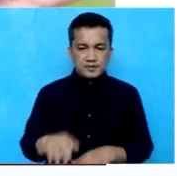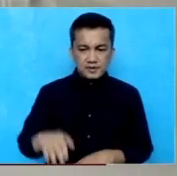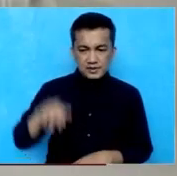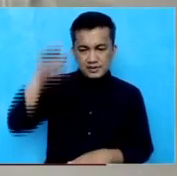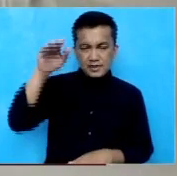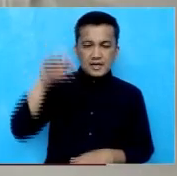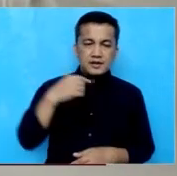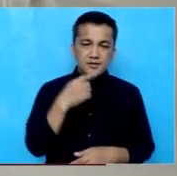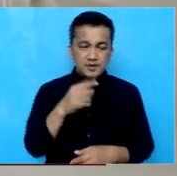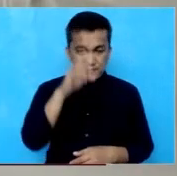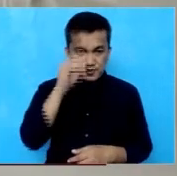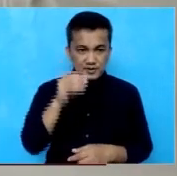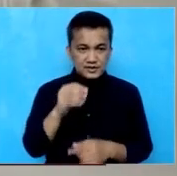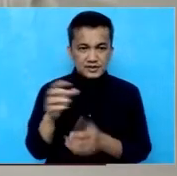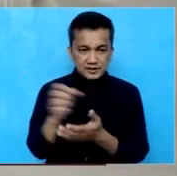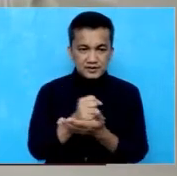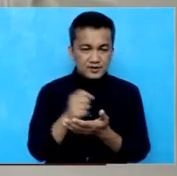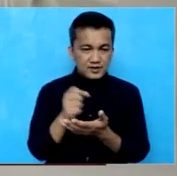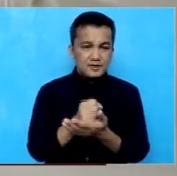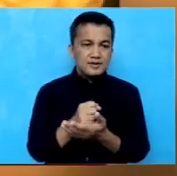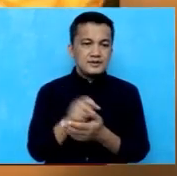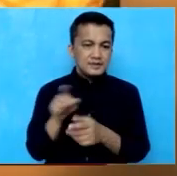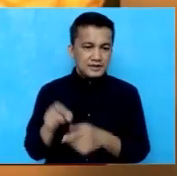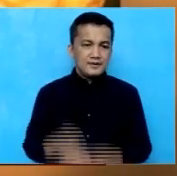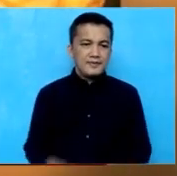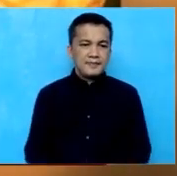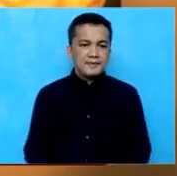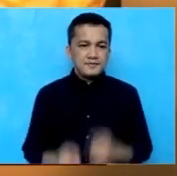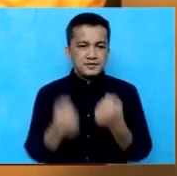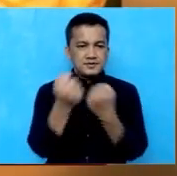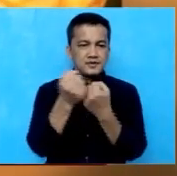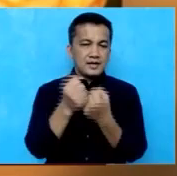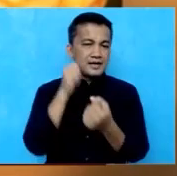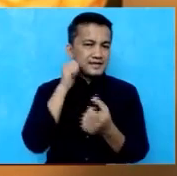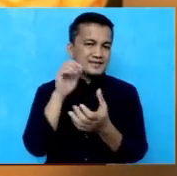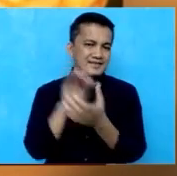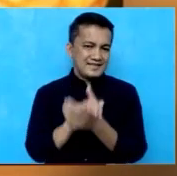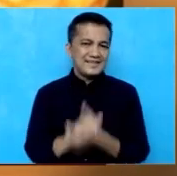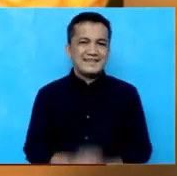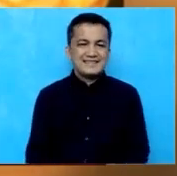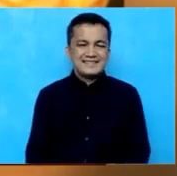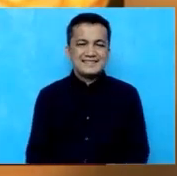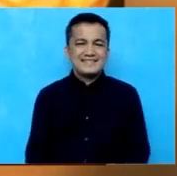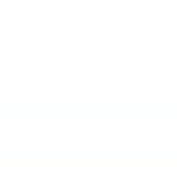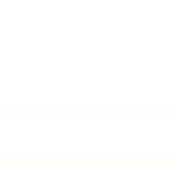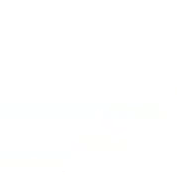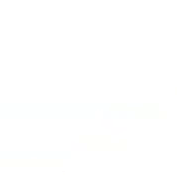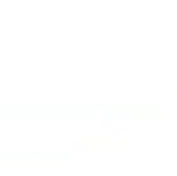Pokemon, kaya naging collector din siya nito. Supportive naman daw ang misis niya.